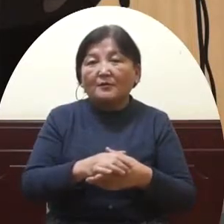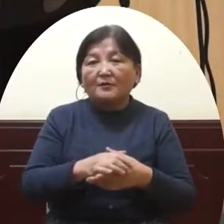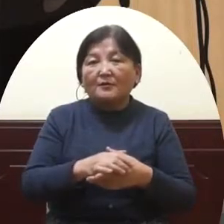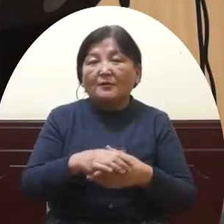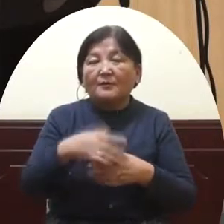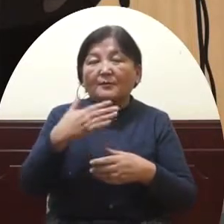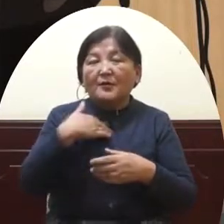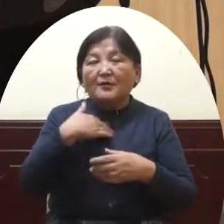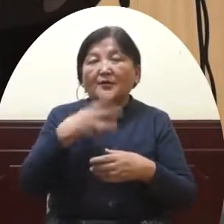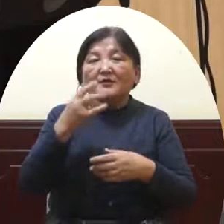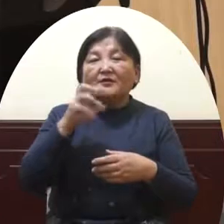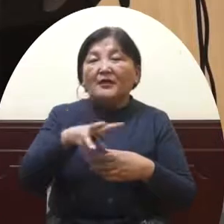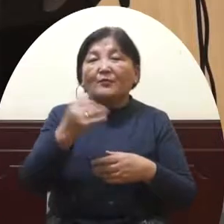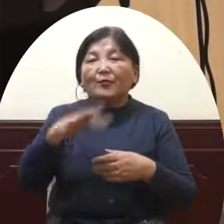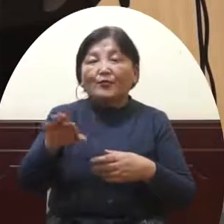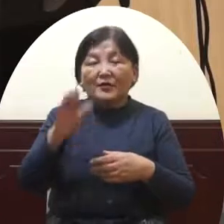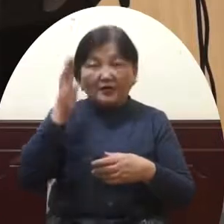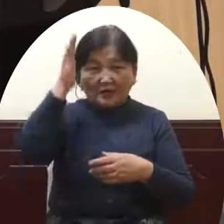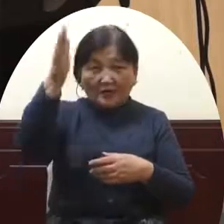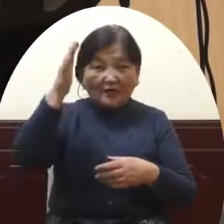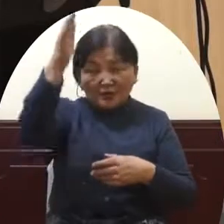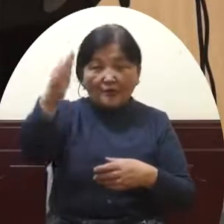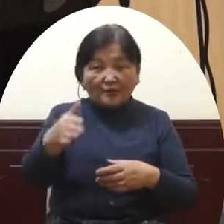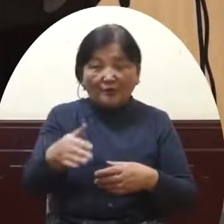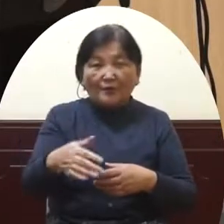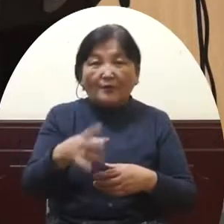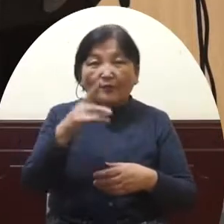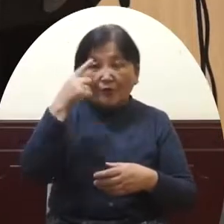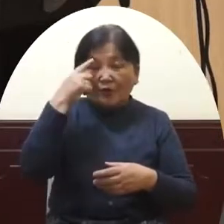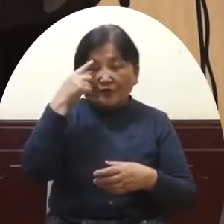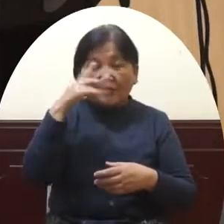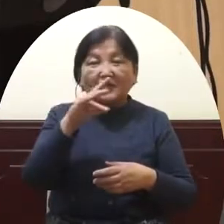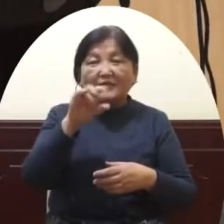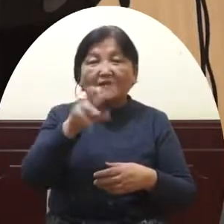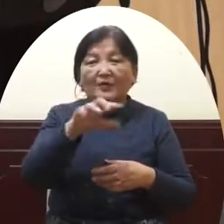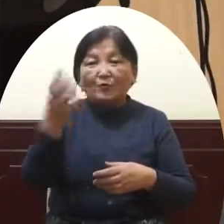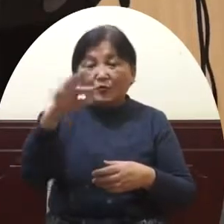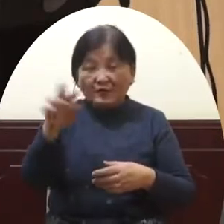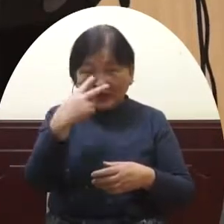Би эдний ирээдүг би глобал судалдаг. Би Монголын улс төрийн намуудыг л сонирхож хардаг.